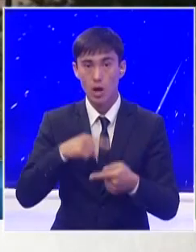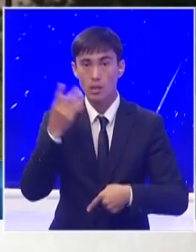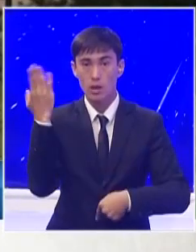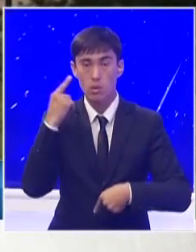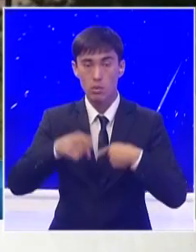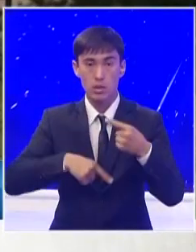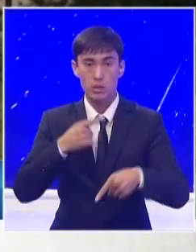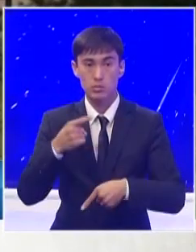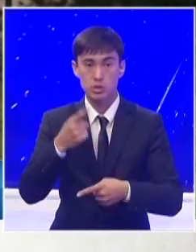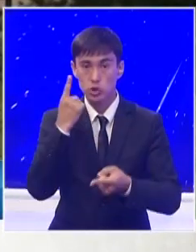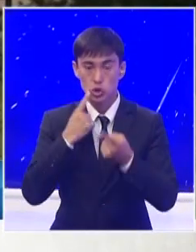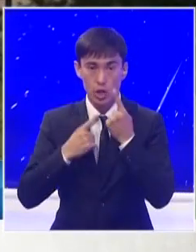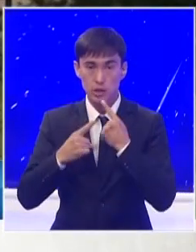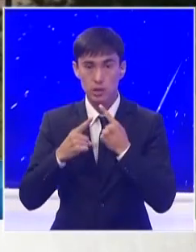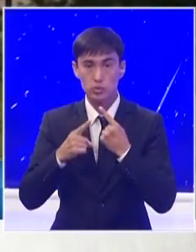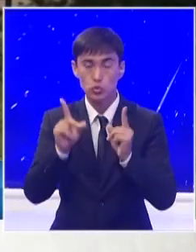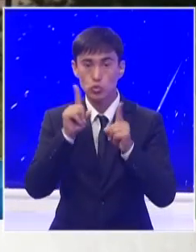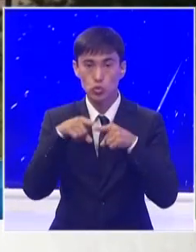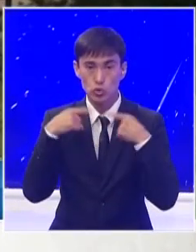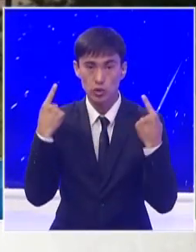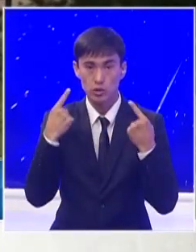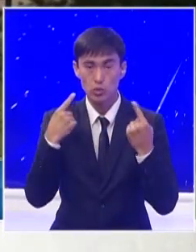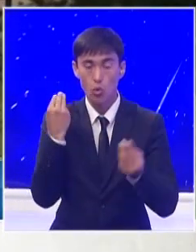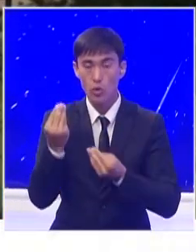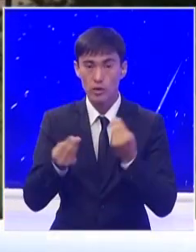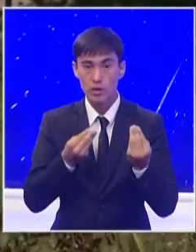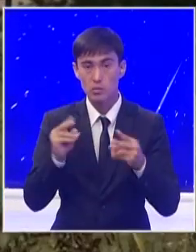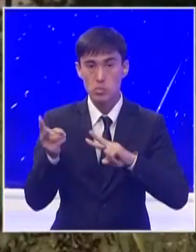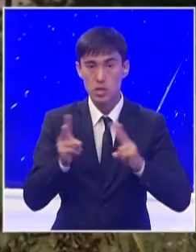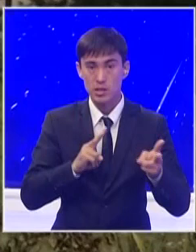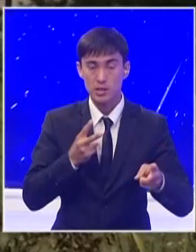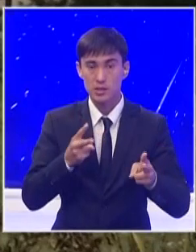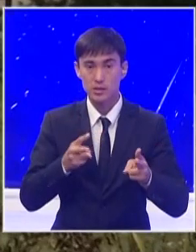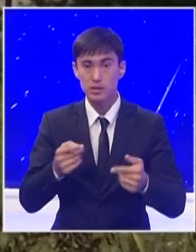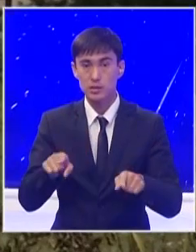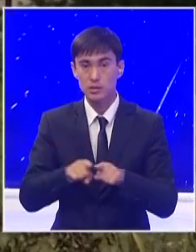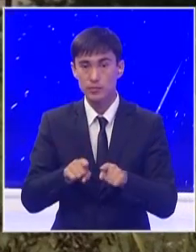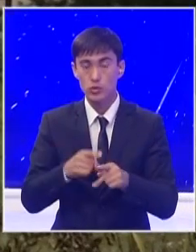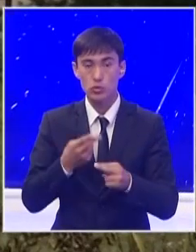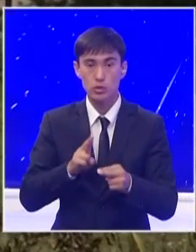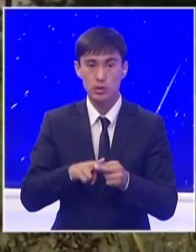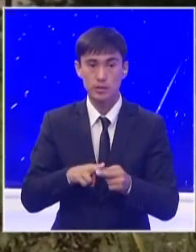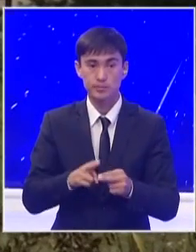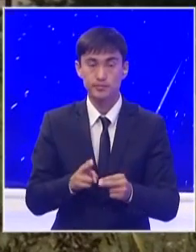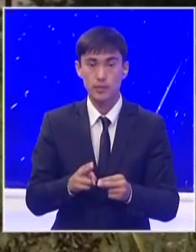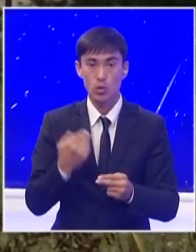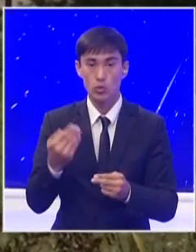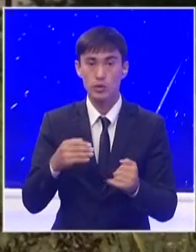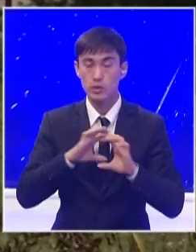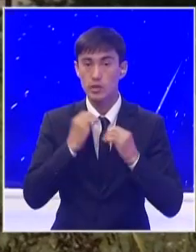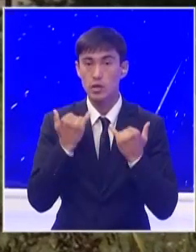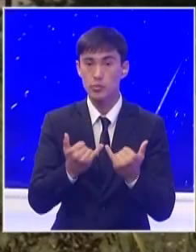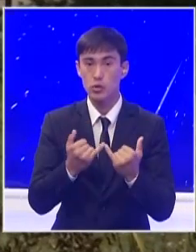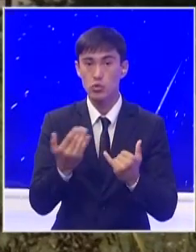ата-бабаларымыз жылататын, күлдіретін, ойнататын, билететін, секіртетін. Сондықтан да оны дәріптеу,